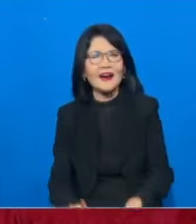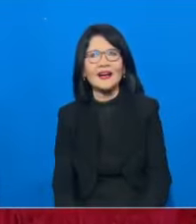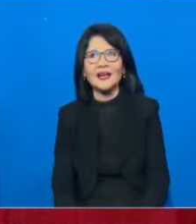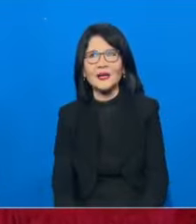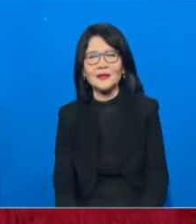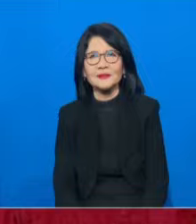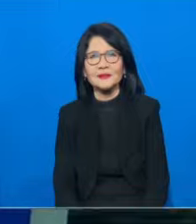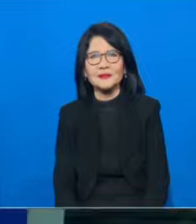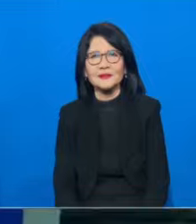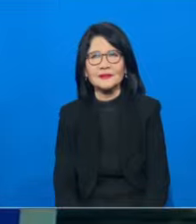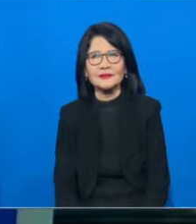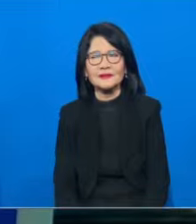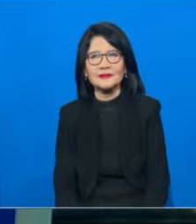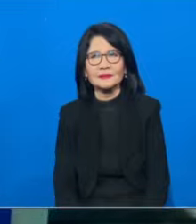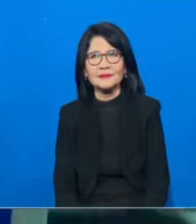mereka sudah menyadari